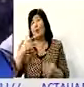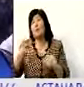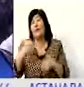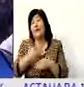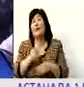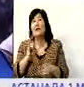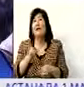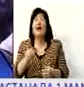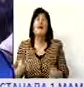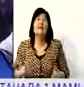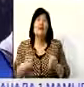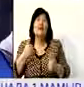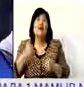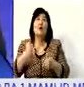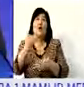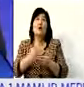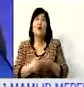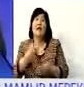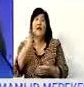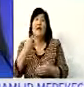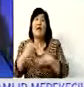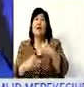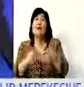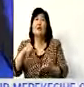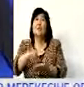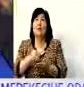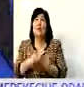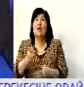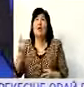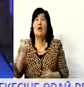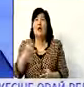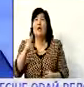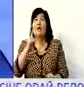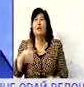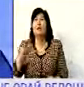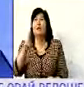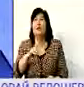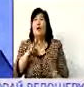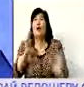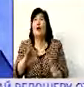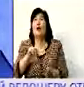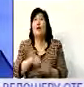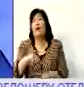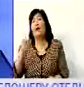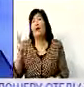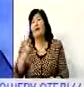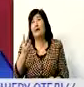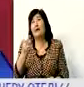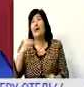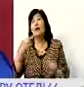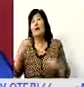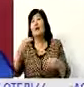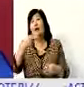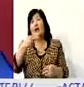керек. Талапкерлер байқау шарты бойынша екі кезеңде өнер көрсетті. Бірінші Кеңес Дүйсекеевтің әндерін орындаса, екінші еркін тақырыпты ән